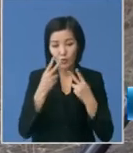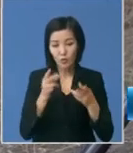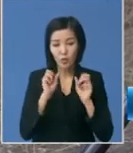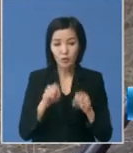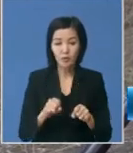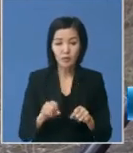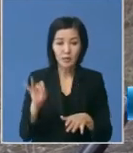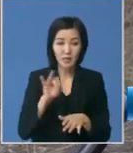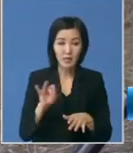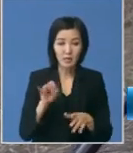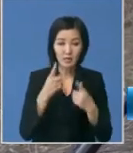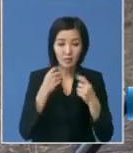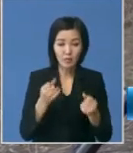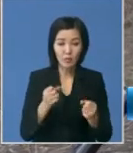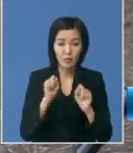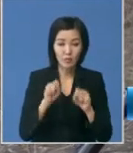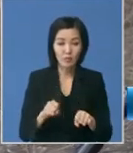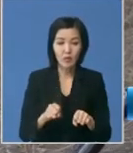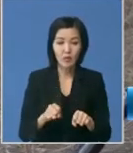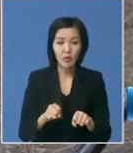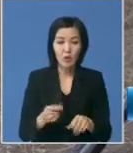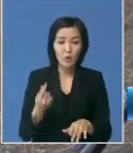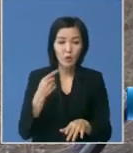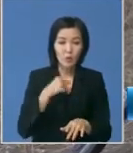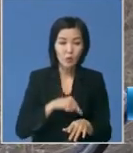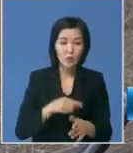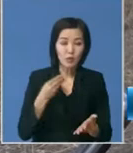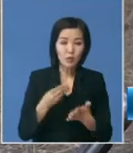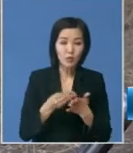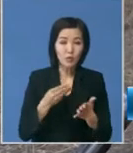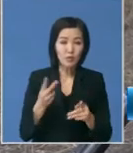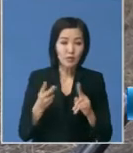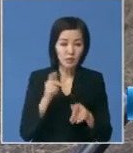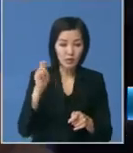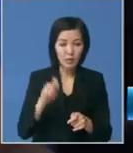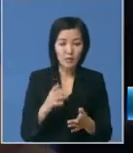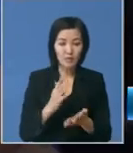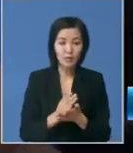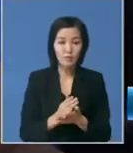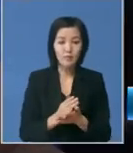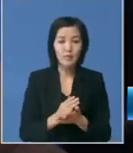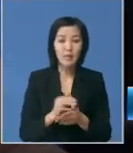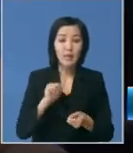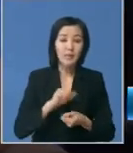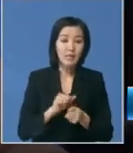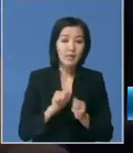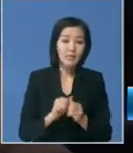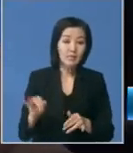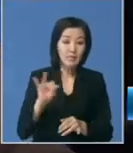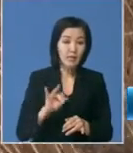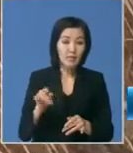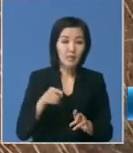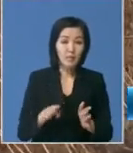таңбалар, сондықтан бұл біздің ұлттық рухани құндылығымызды білдіргендіктен біз осында екінші рет келіп отырық. Таңбалы тас тарихы ең алғаш